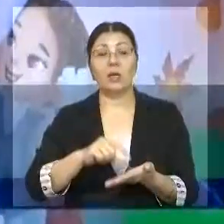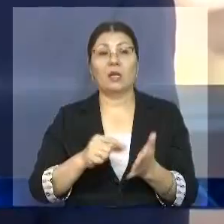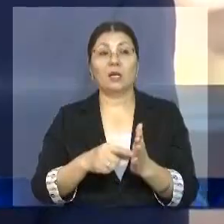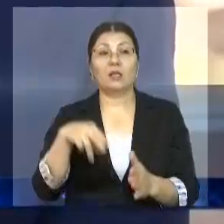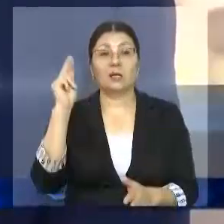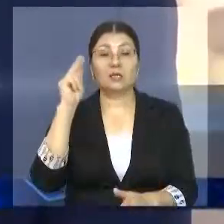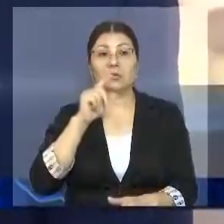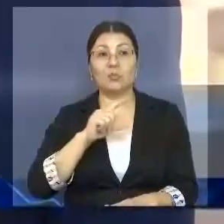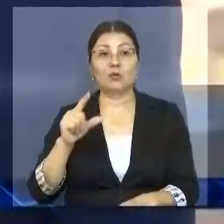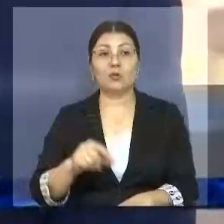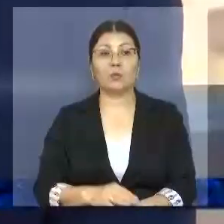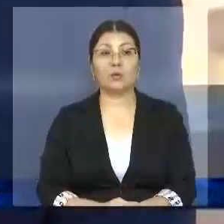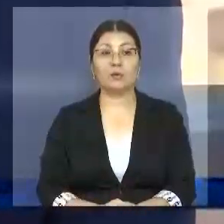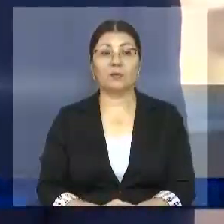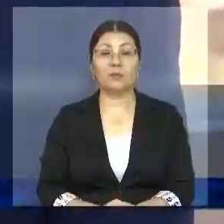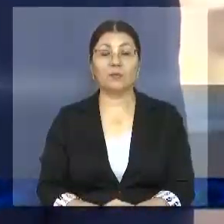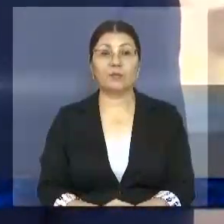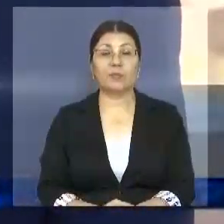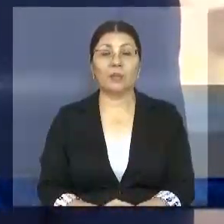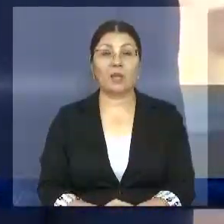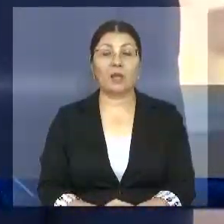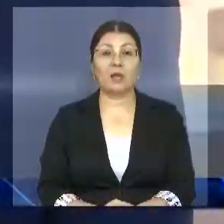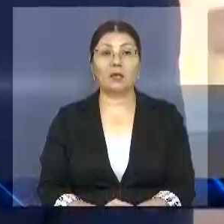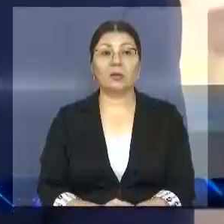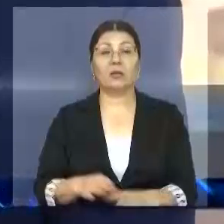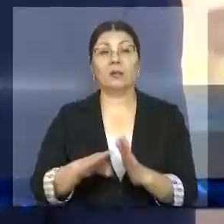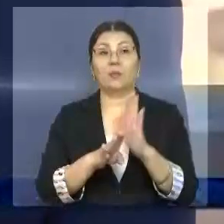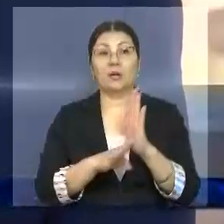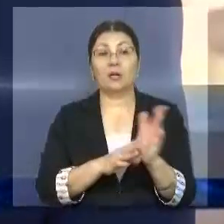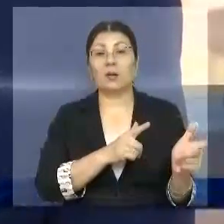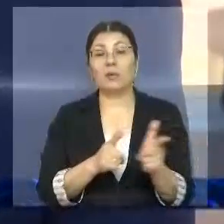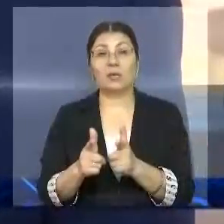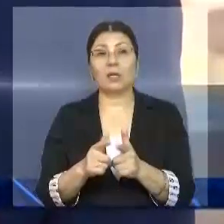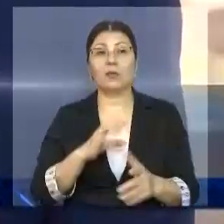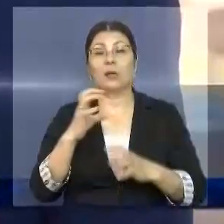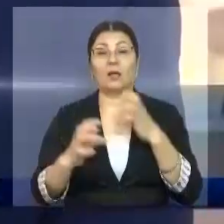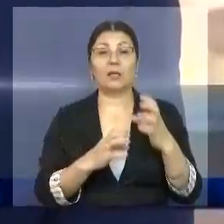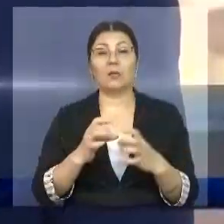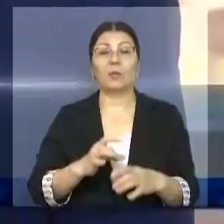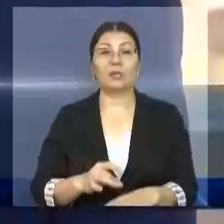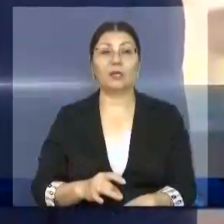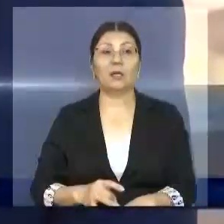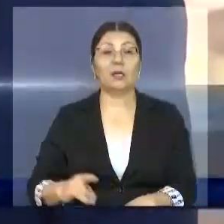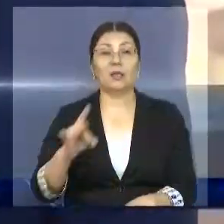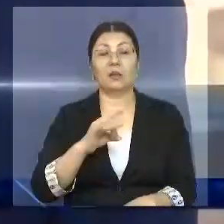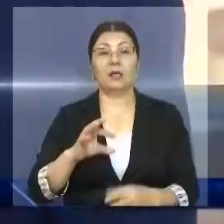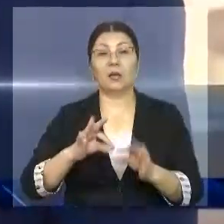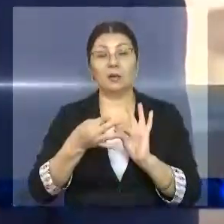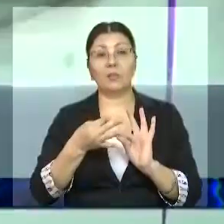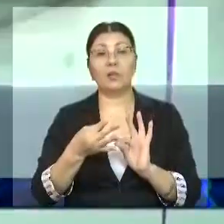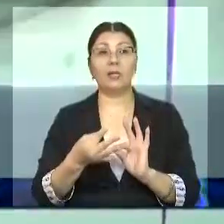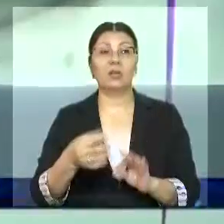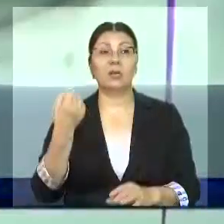оқушысы жасанды интеллект арқылы программа жасап, сол халықаралық, республикалық додалардан орын